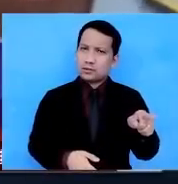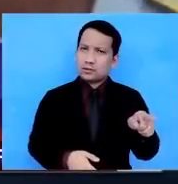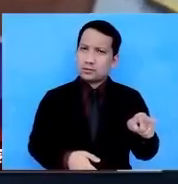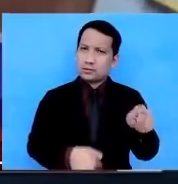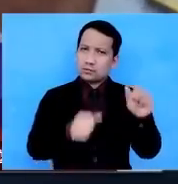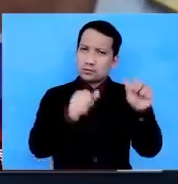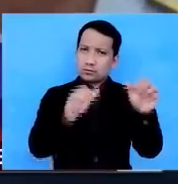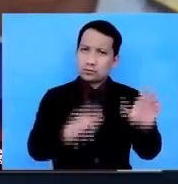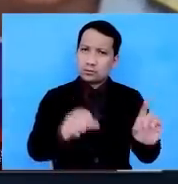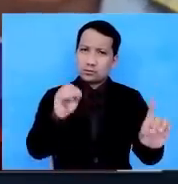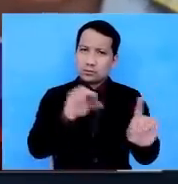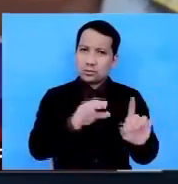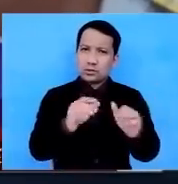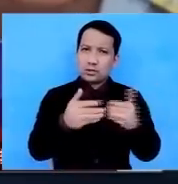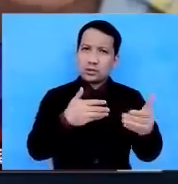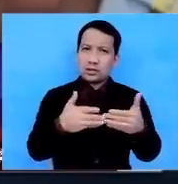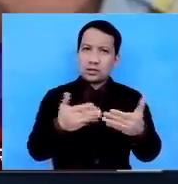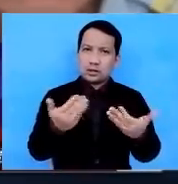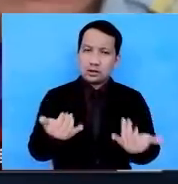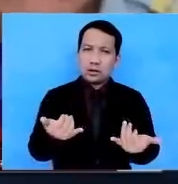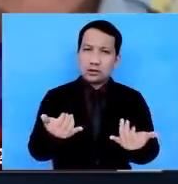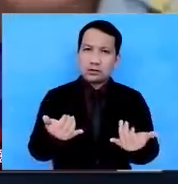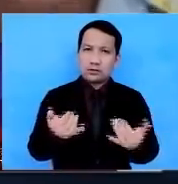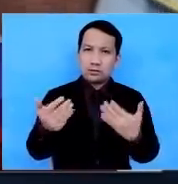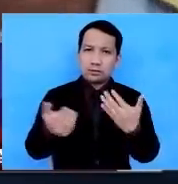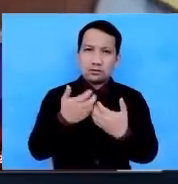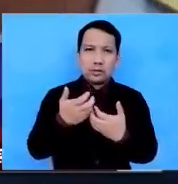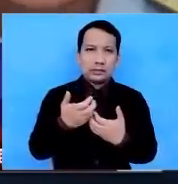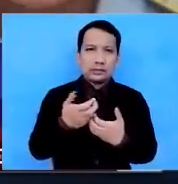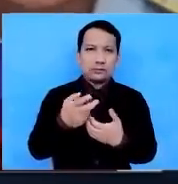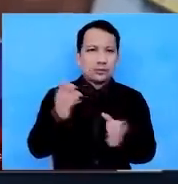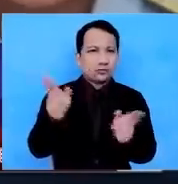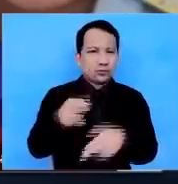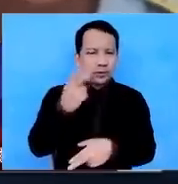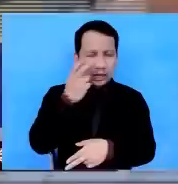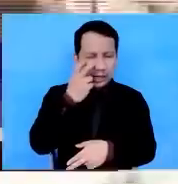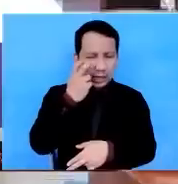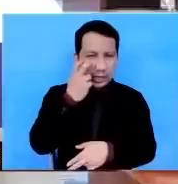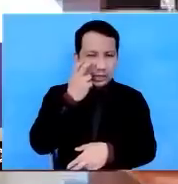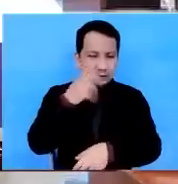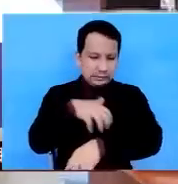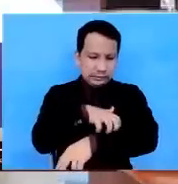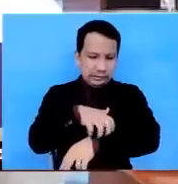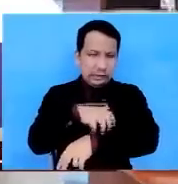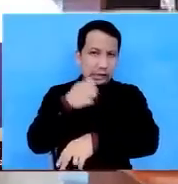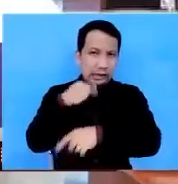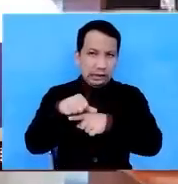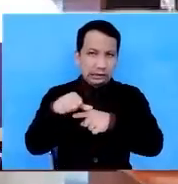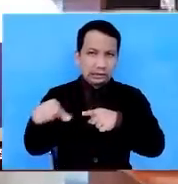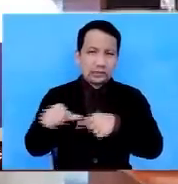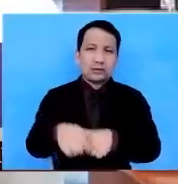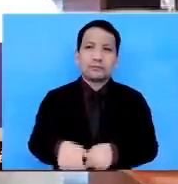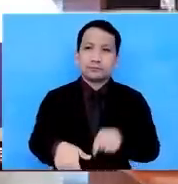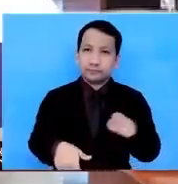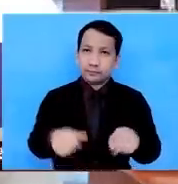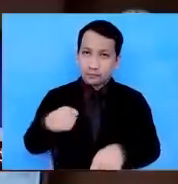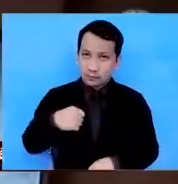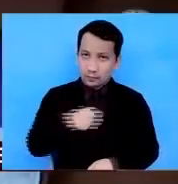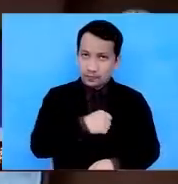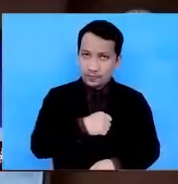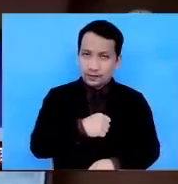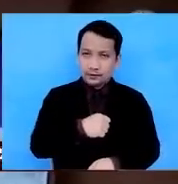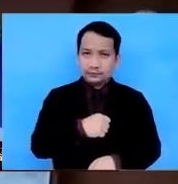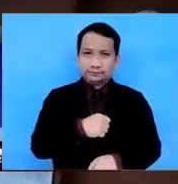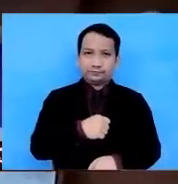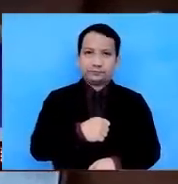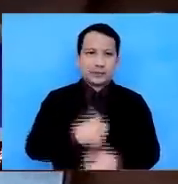Guard dito ay nagkaroon sila ng temporary blindness din at skin itchiness. Maging ang mga senador, bad trip